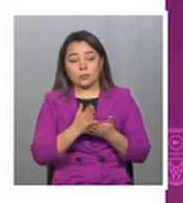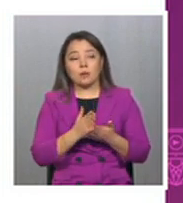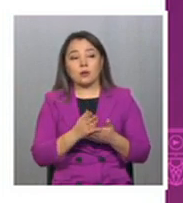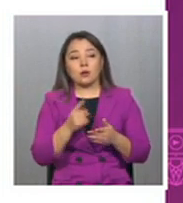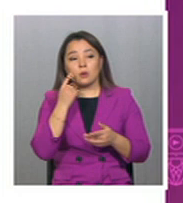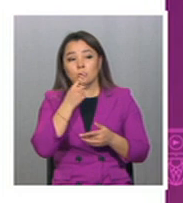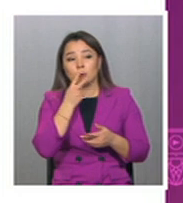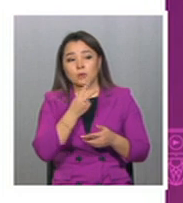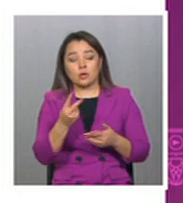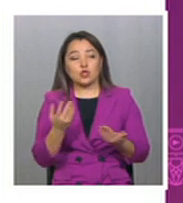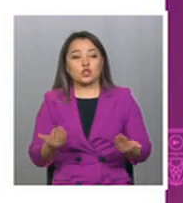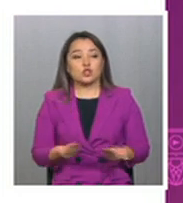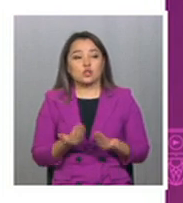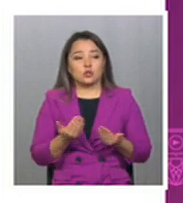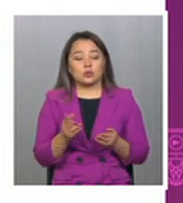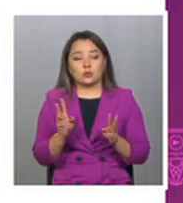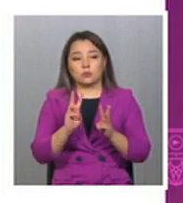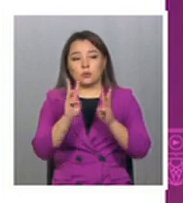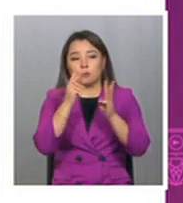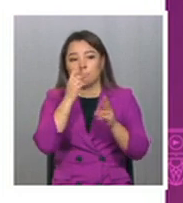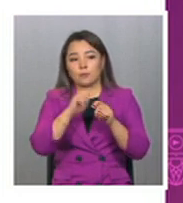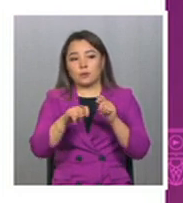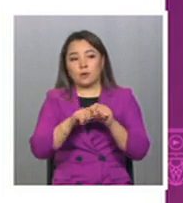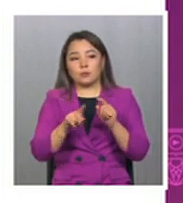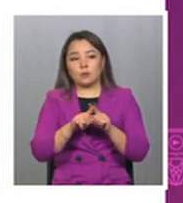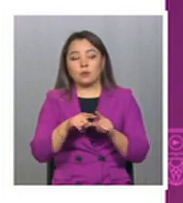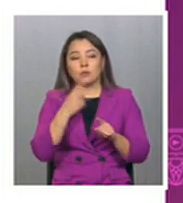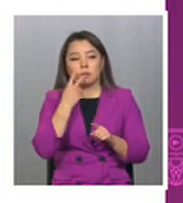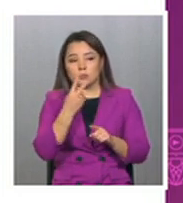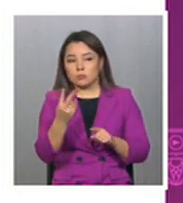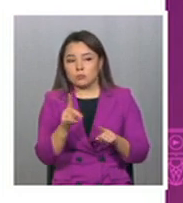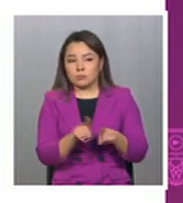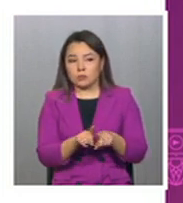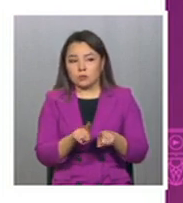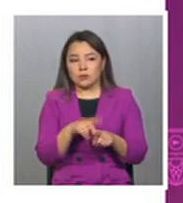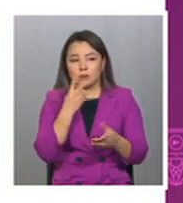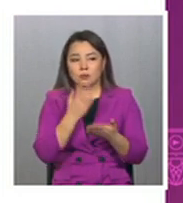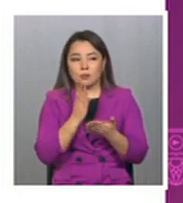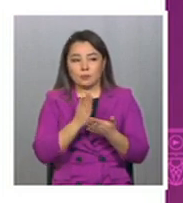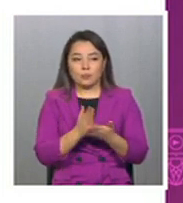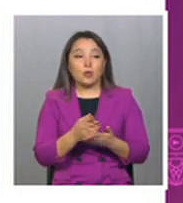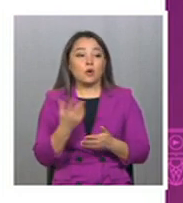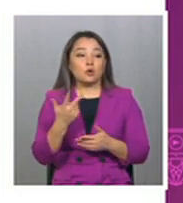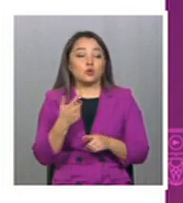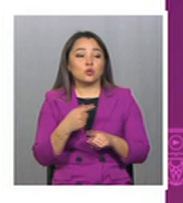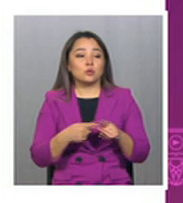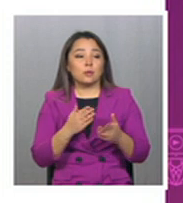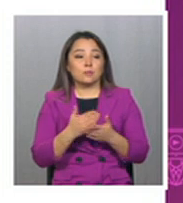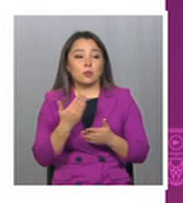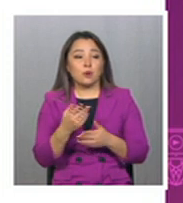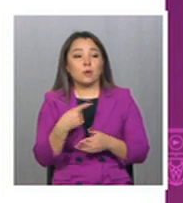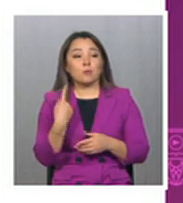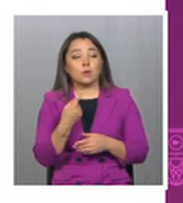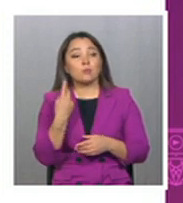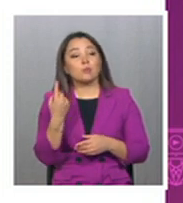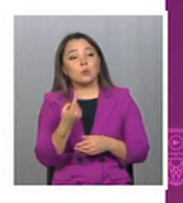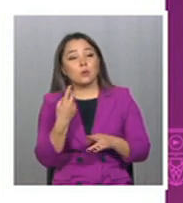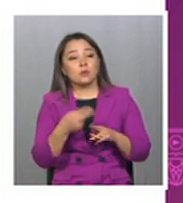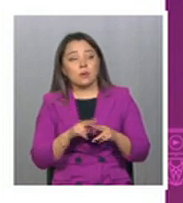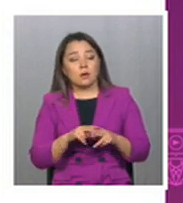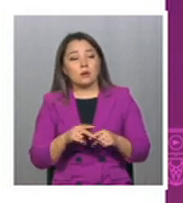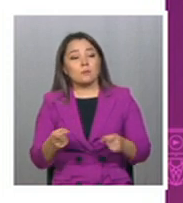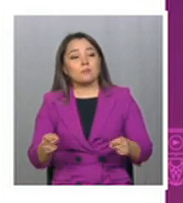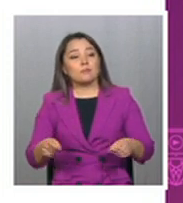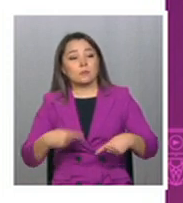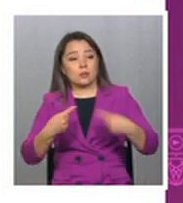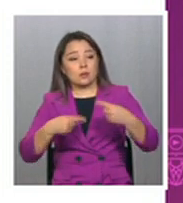тірі әруақ тәрізді қыбырлаған бірдеңеге ұқсар, деймін. Үшінші үзінді. Біреуді біреуге атыстырып,